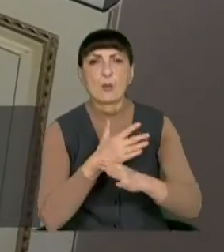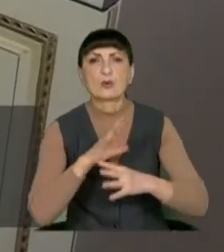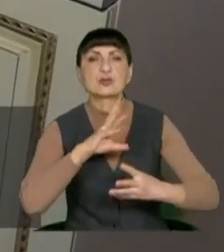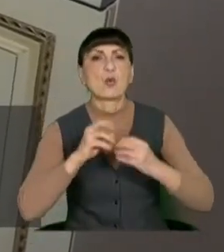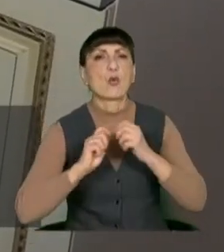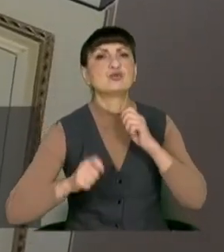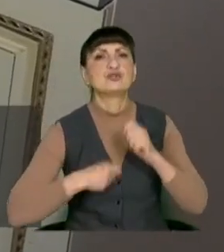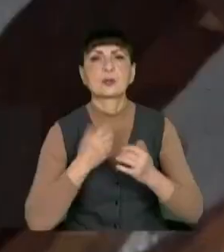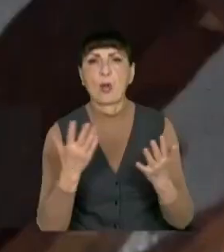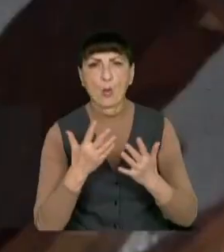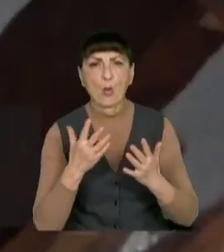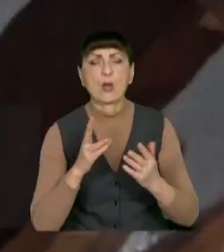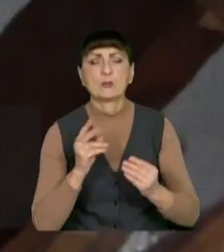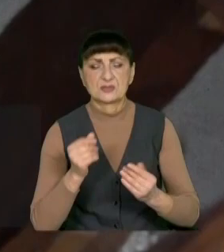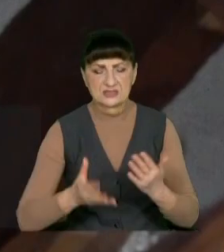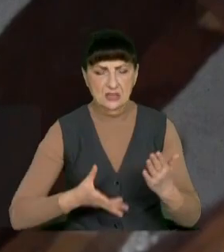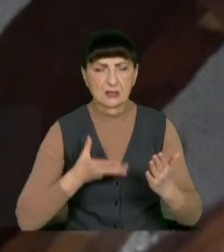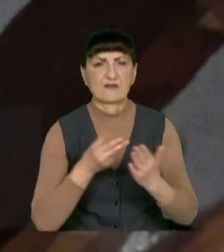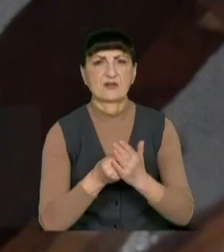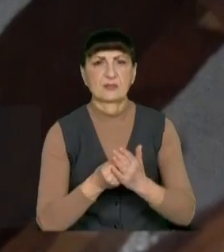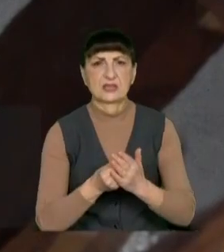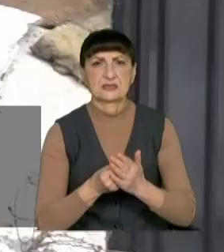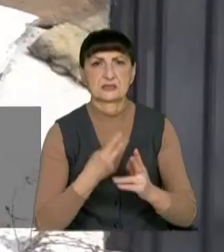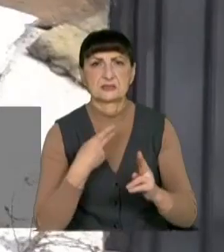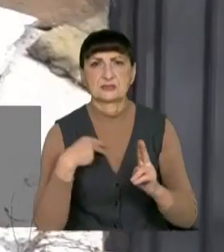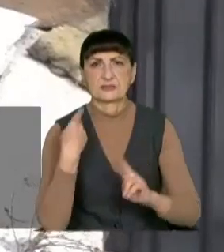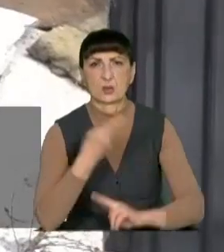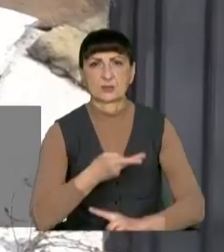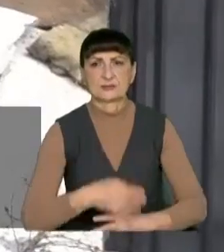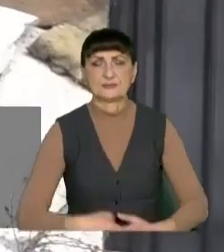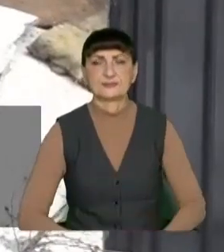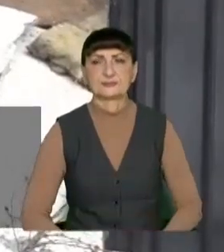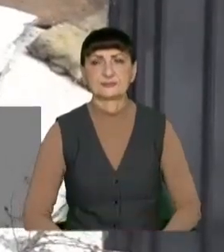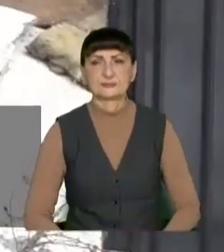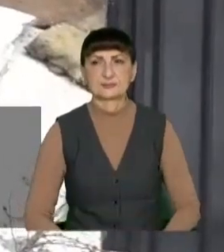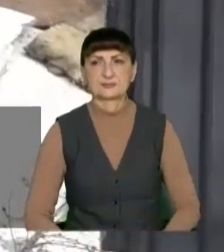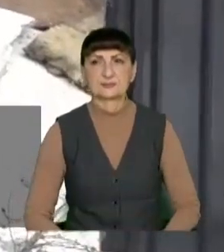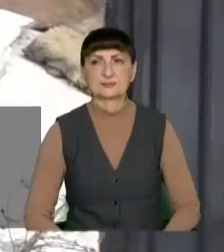ущерба. Аделя Жаркенова, Алишер Гергалиулы, телеканал Алматы, Алматинская область.